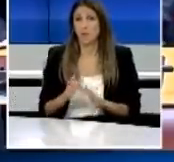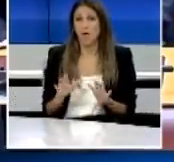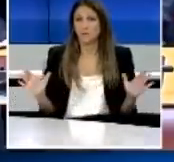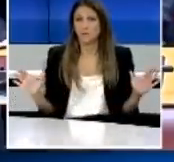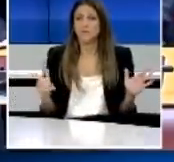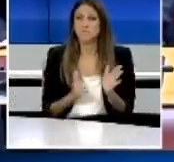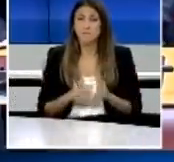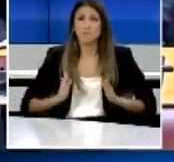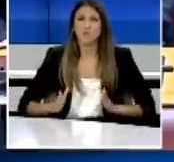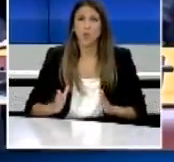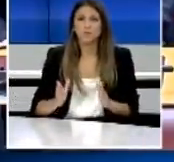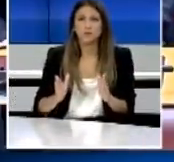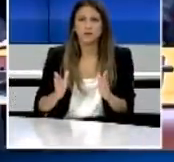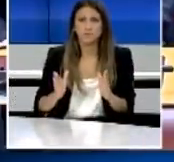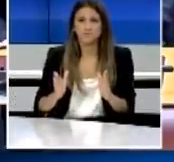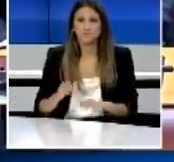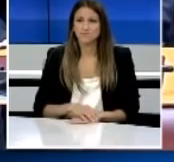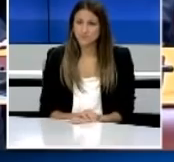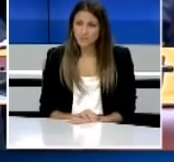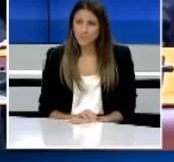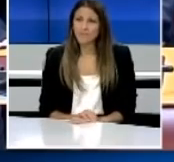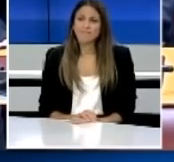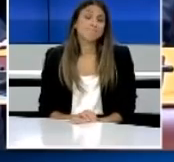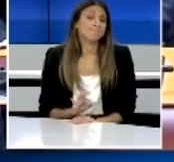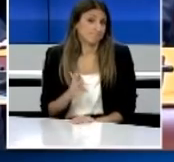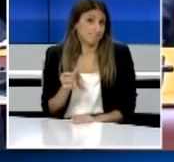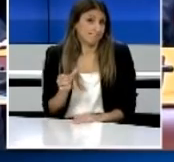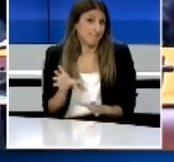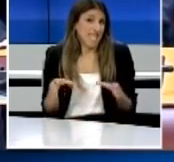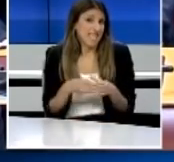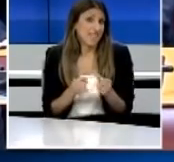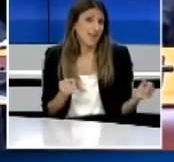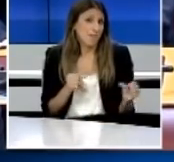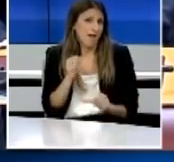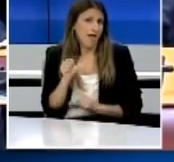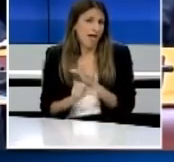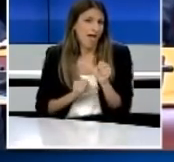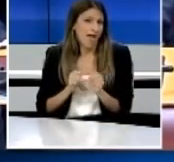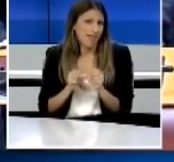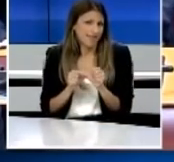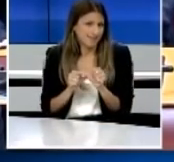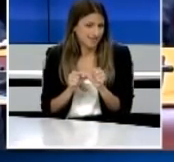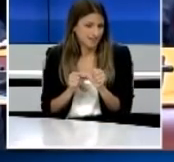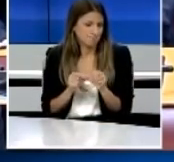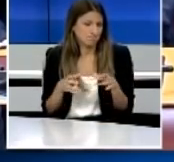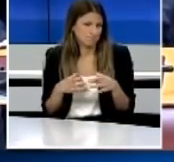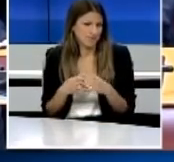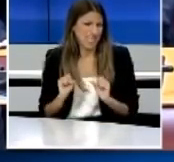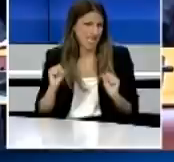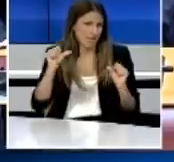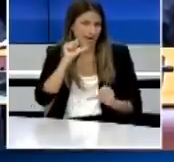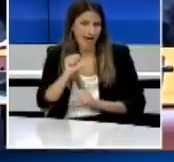όχι. Και εσείς το κάνατε αυτό, όσο σας παρακολουθώ στην πολιτική